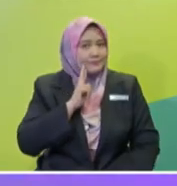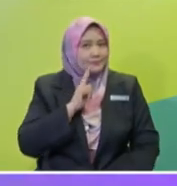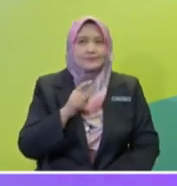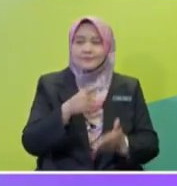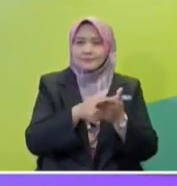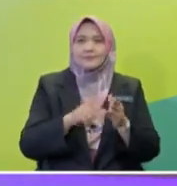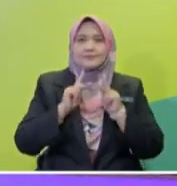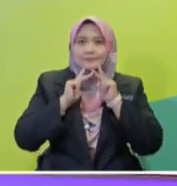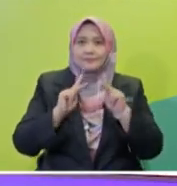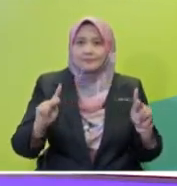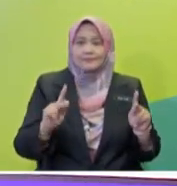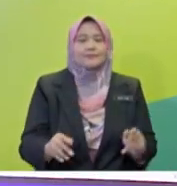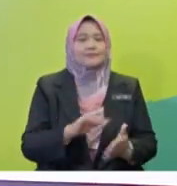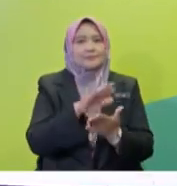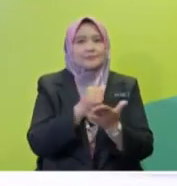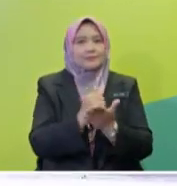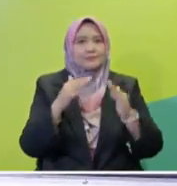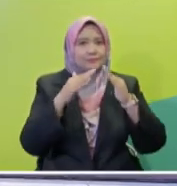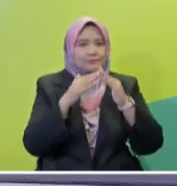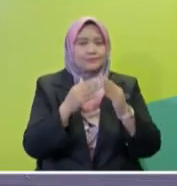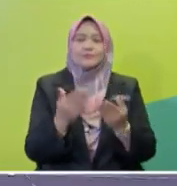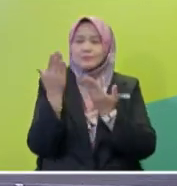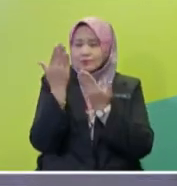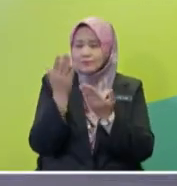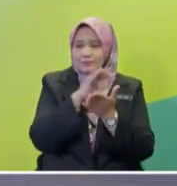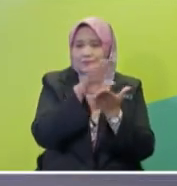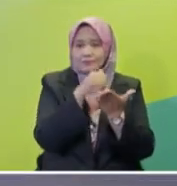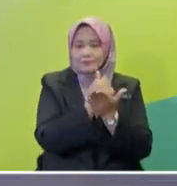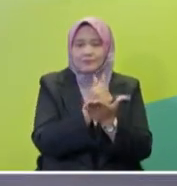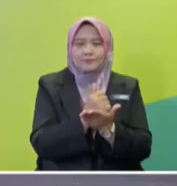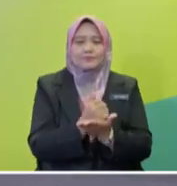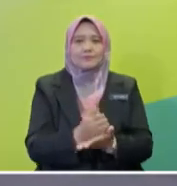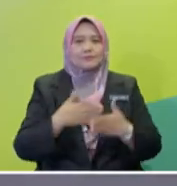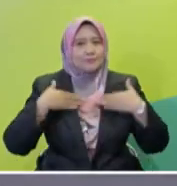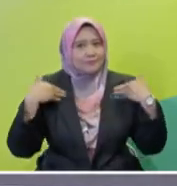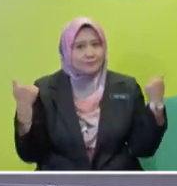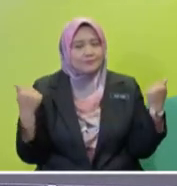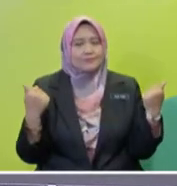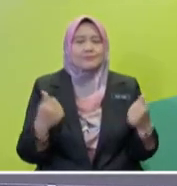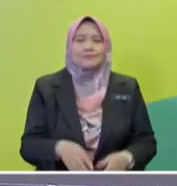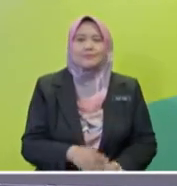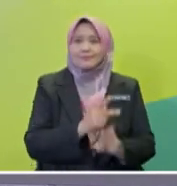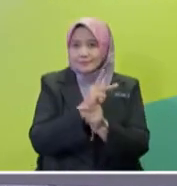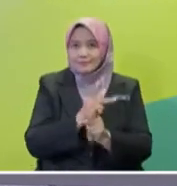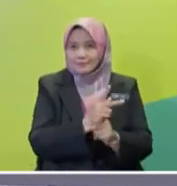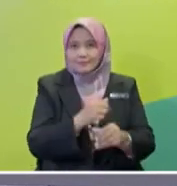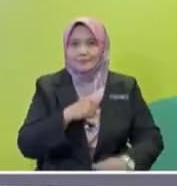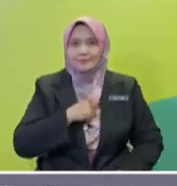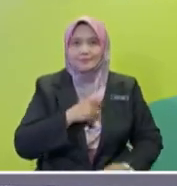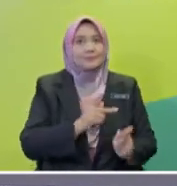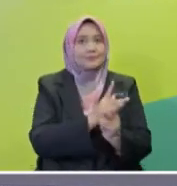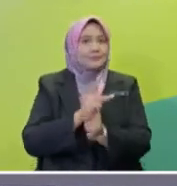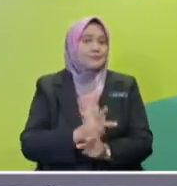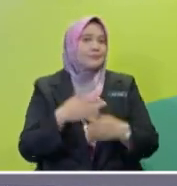kabarmu di rumah kita doakan dalam keadaannya Sehat Sejahtera hendaknya Ingat pesan dia selalu jaga diri jaga kesehatan Oke dan